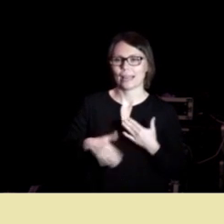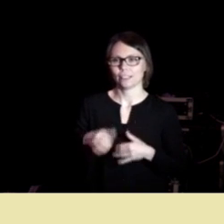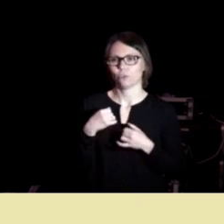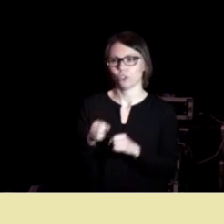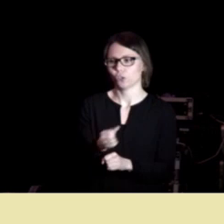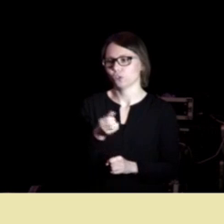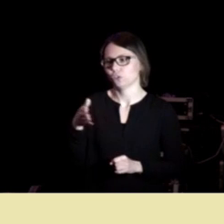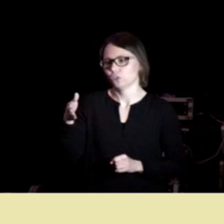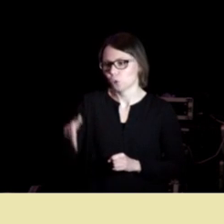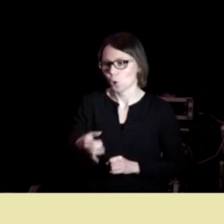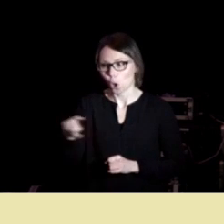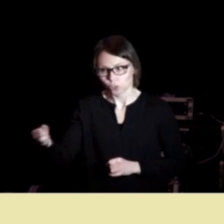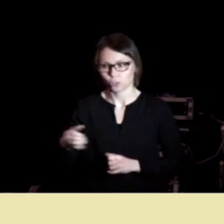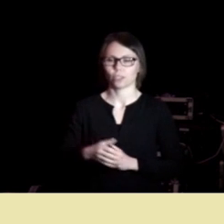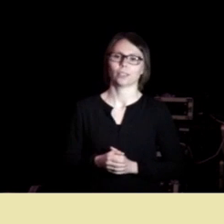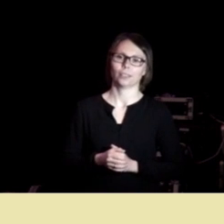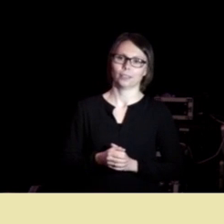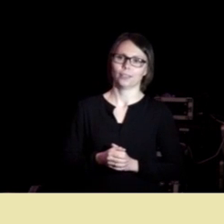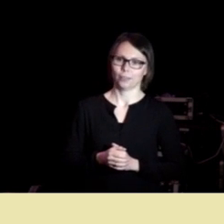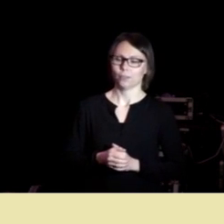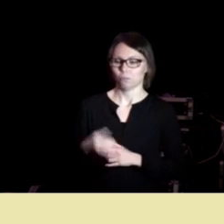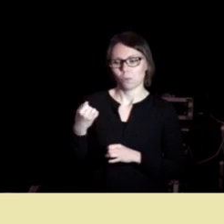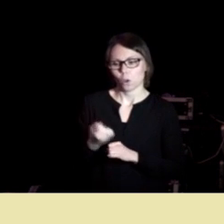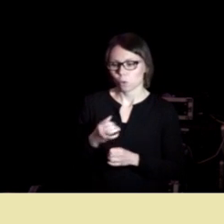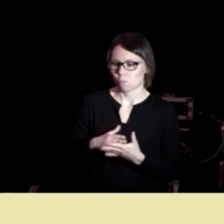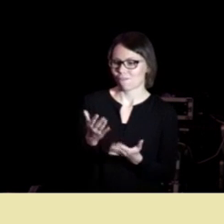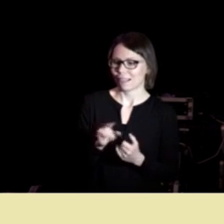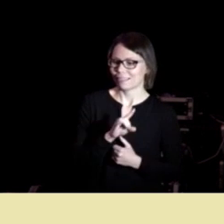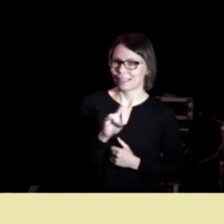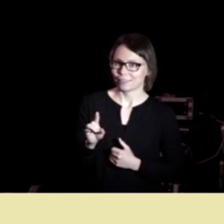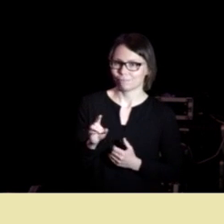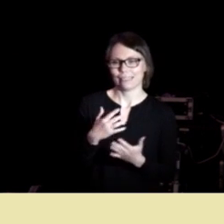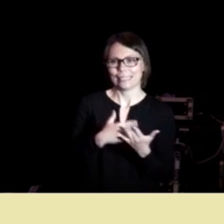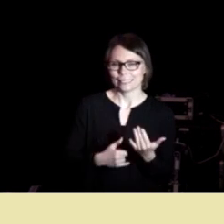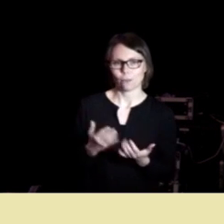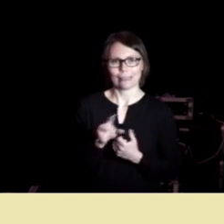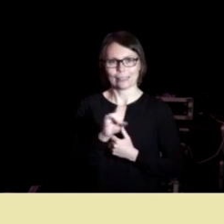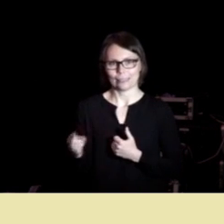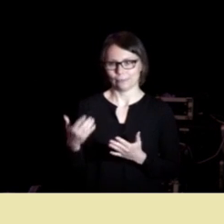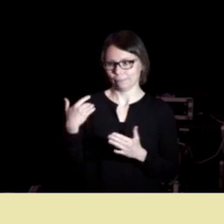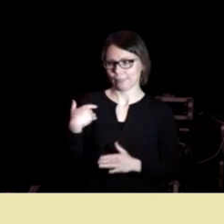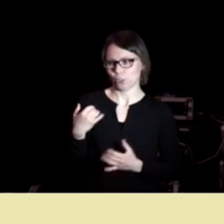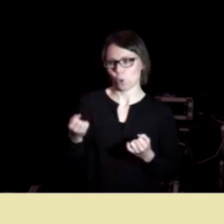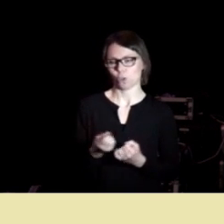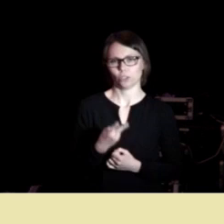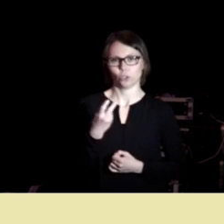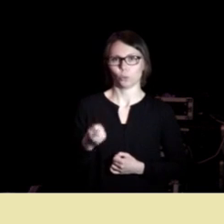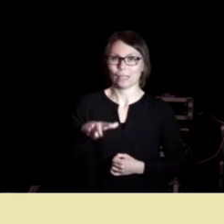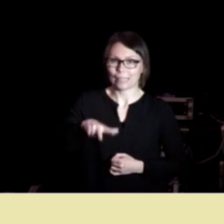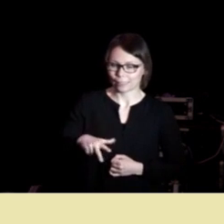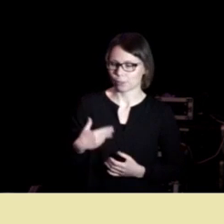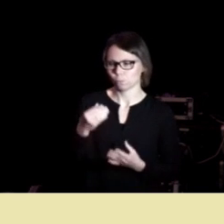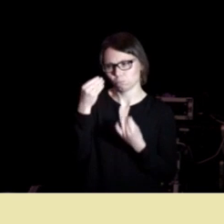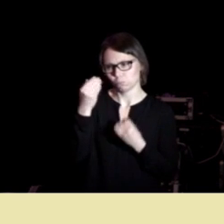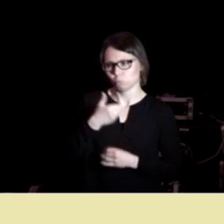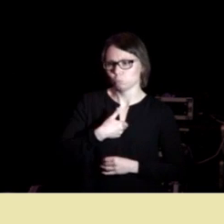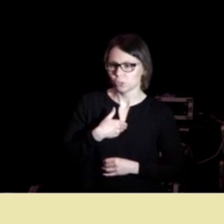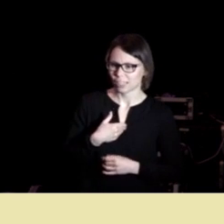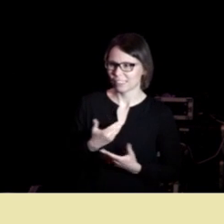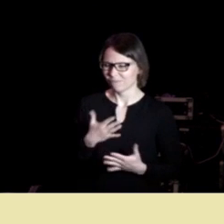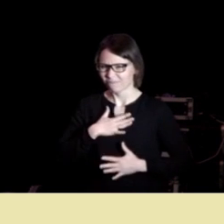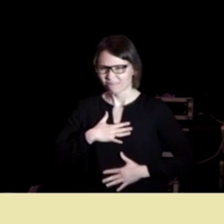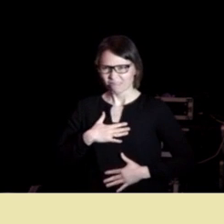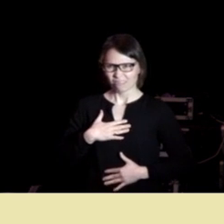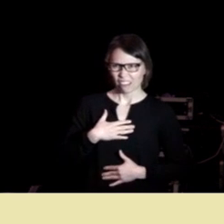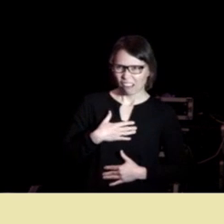Sør-Øst, som har arbeidet med ventelister og ventetider nå siden høsten 2013, og vi har lært mye. Vi blir litt uvel når vi